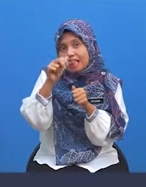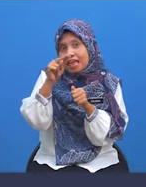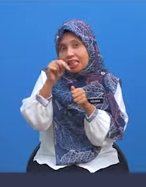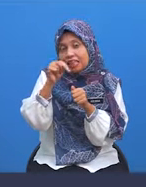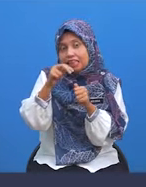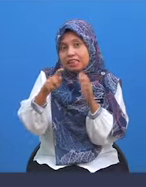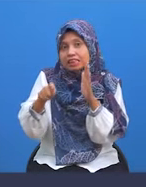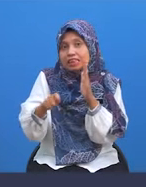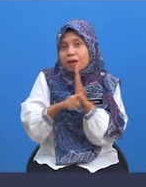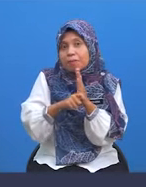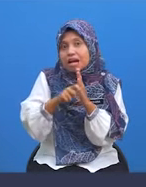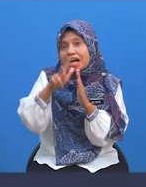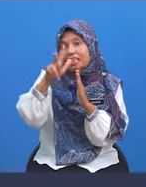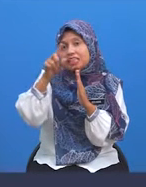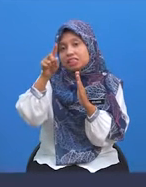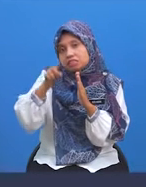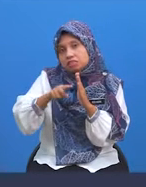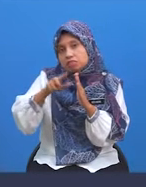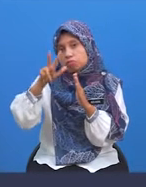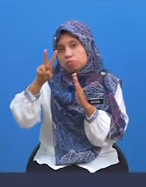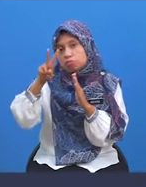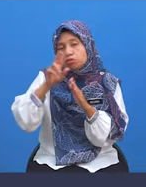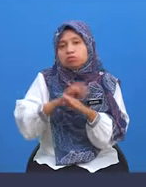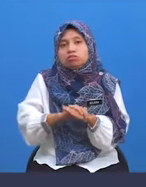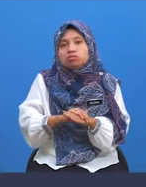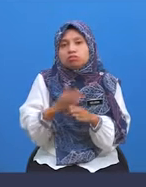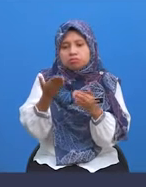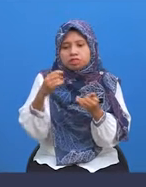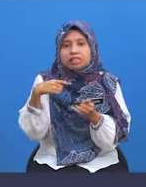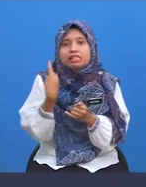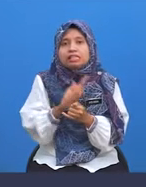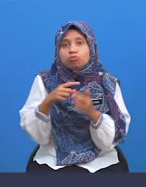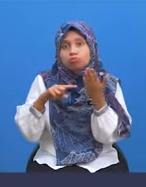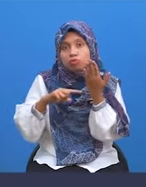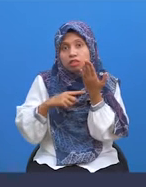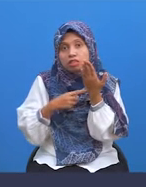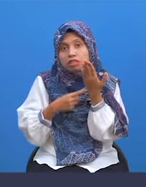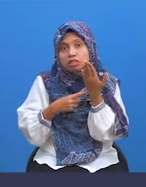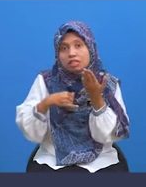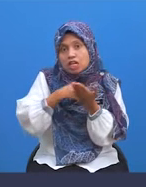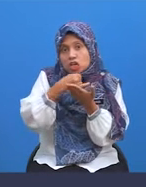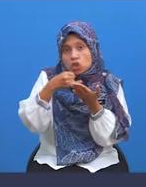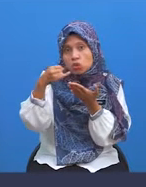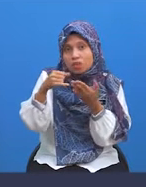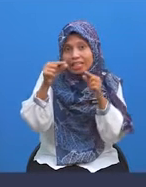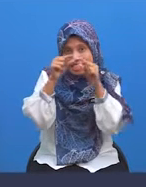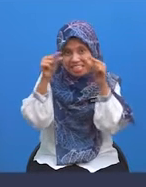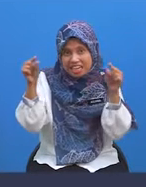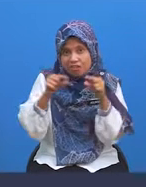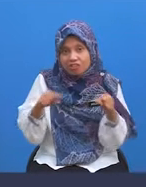tangen theta tambah 3/2. Mari kita mula. Lukis graf